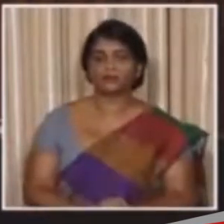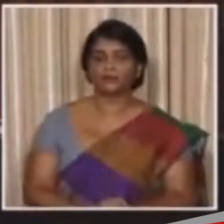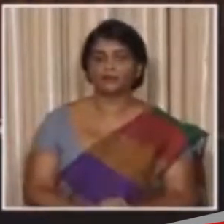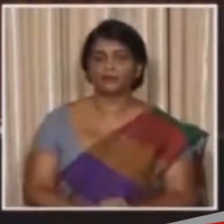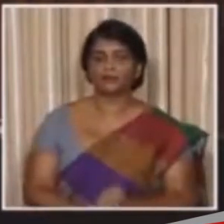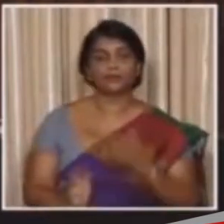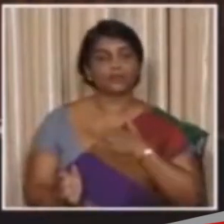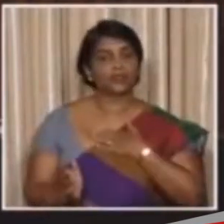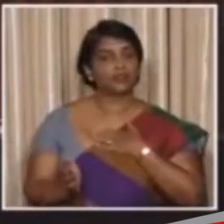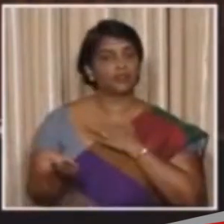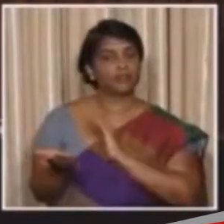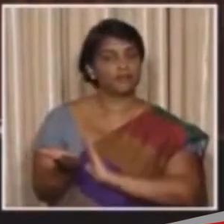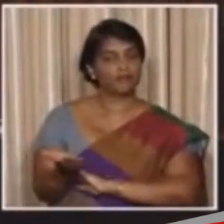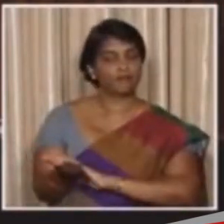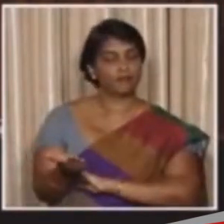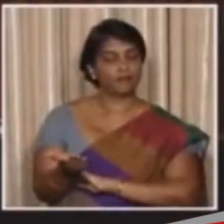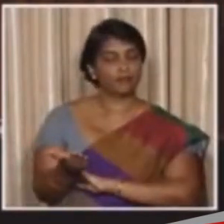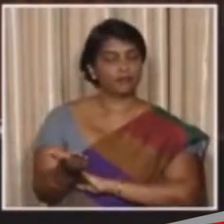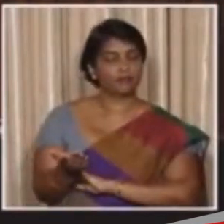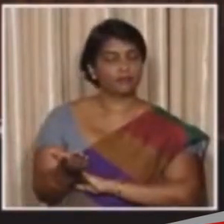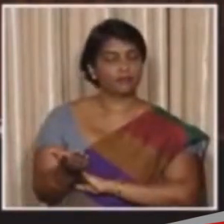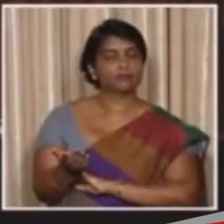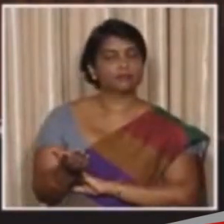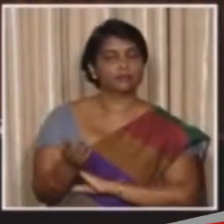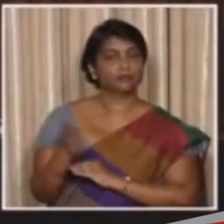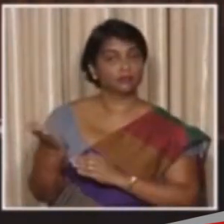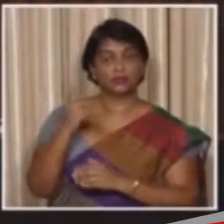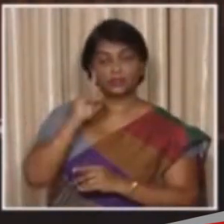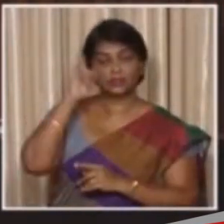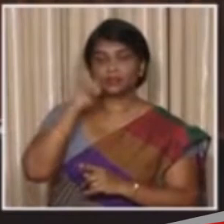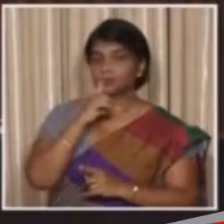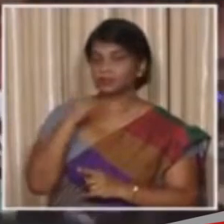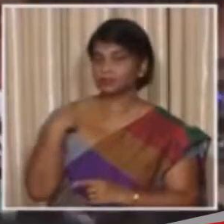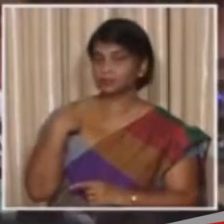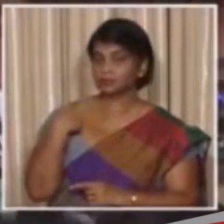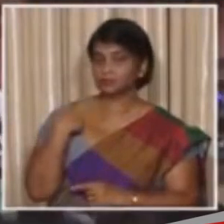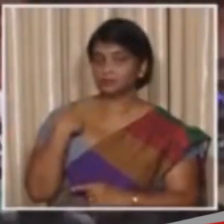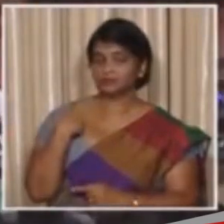mage wangga tep dakunu atep atep isella katakan.